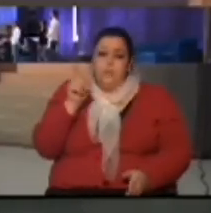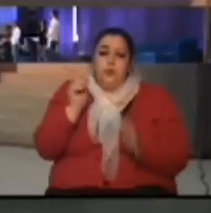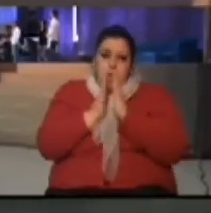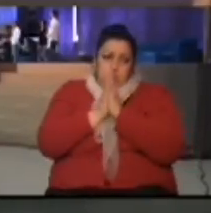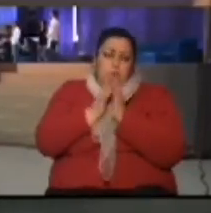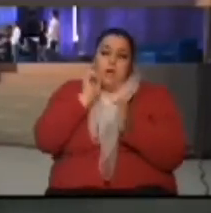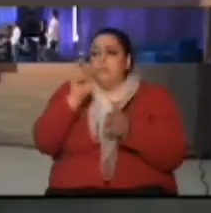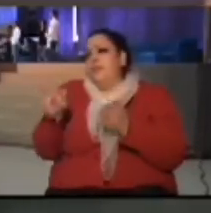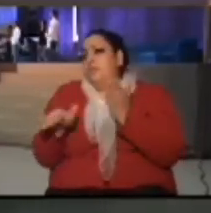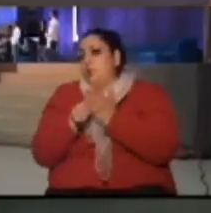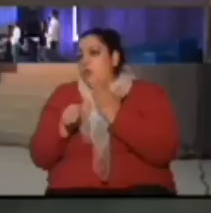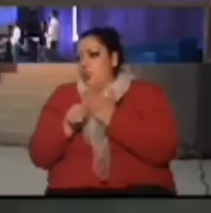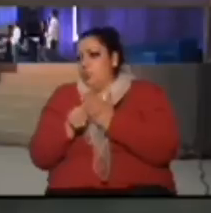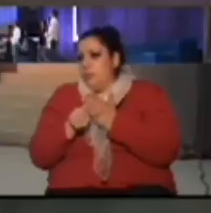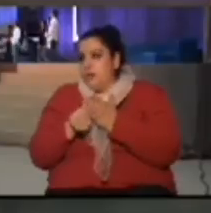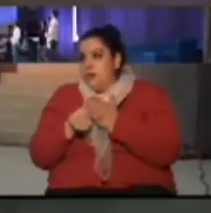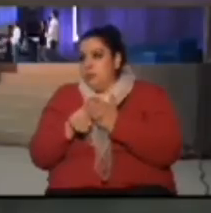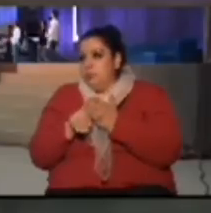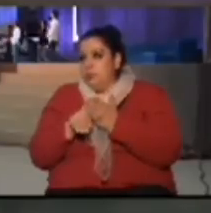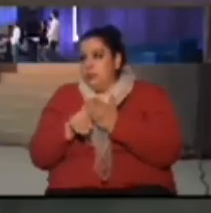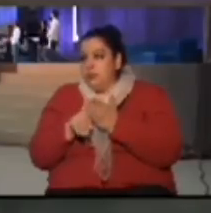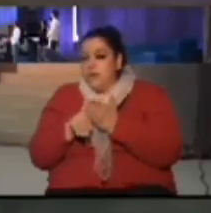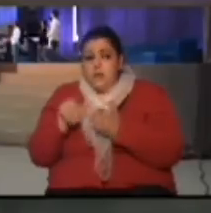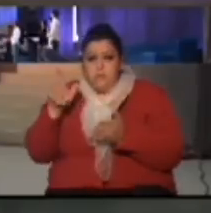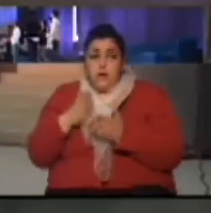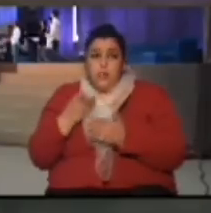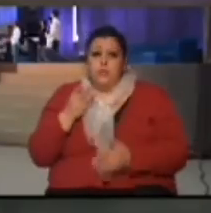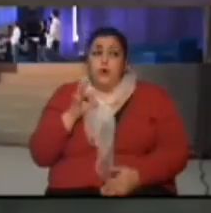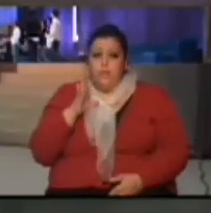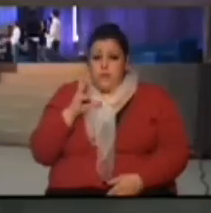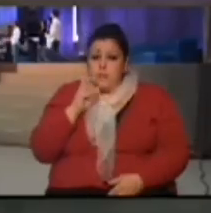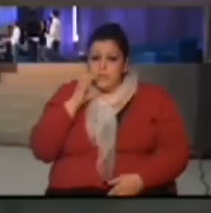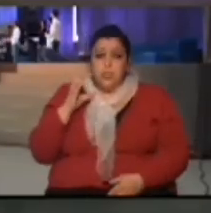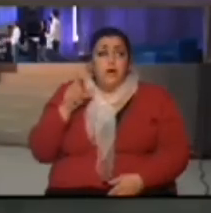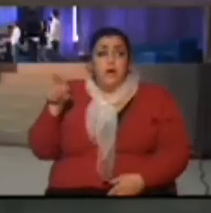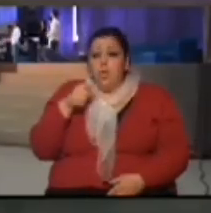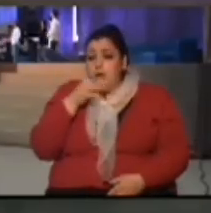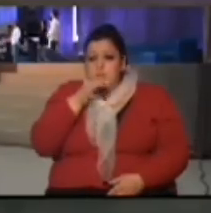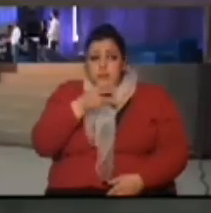ինչպիսի մեկը, թեկուզ հանդգնում են տիրոջ սառային այդպիսի բան ասեն, տես ինչ ասեց այդ մարդը,